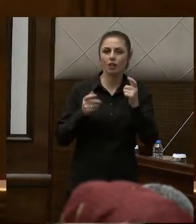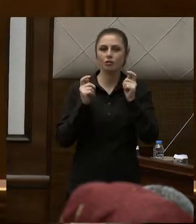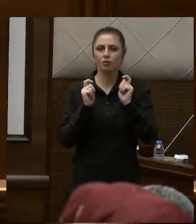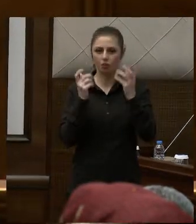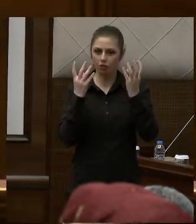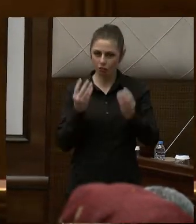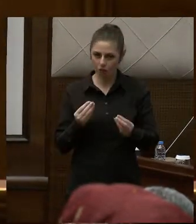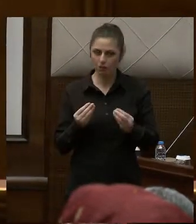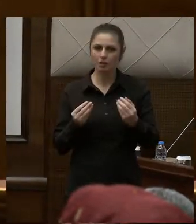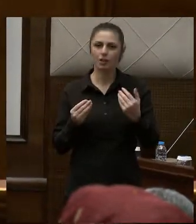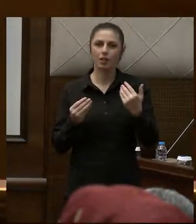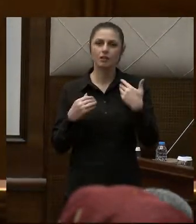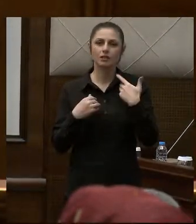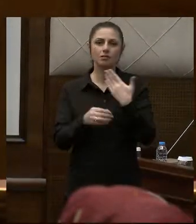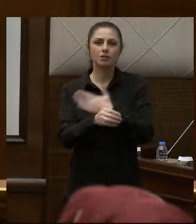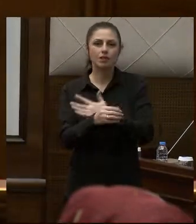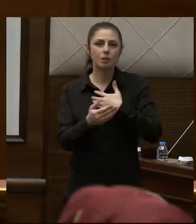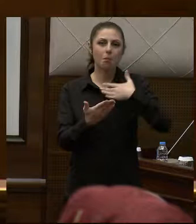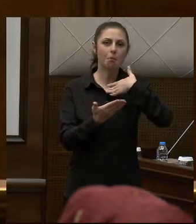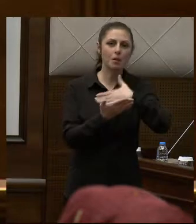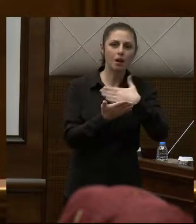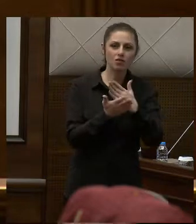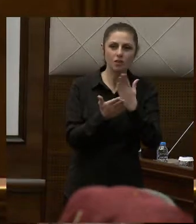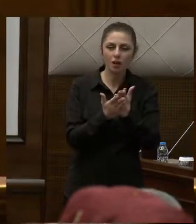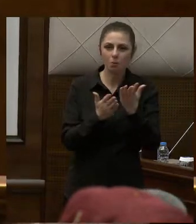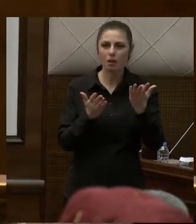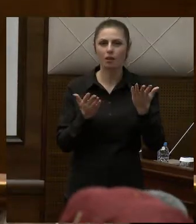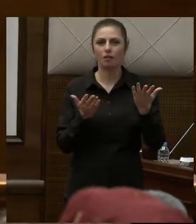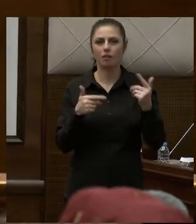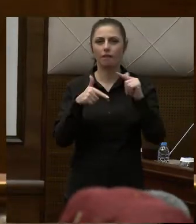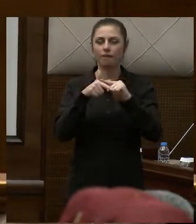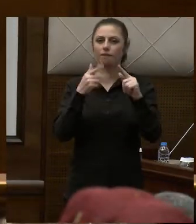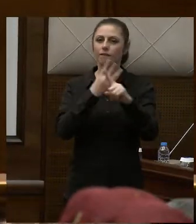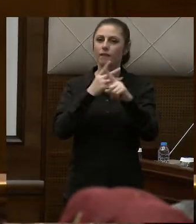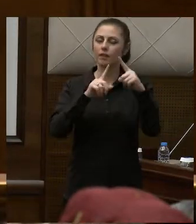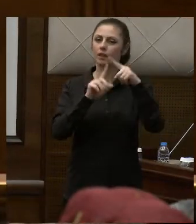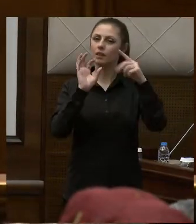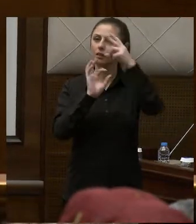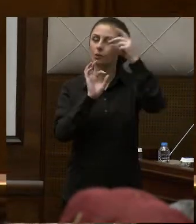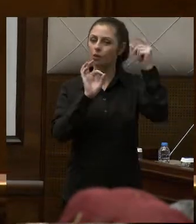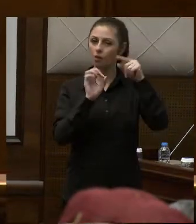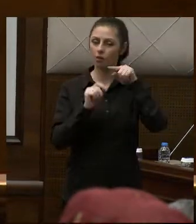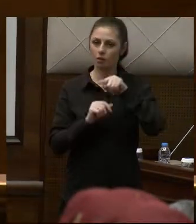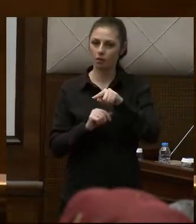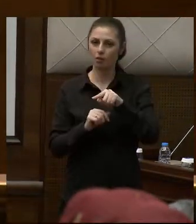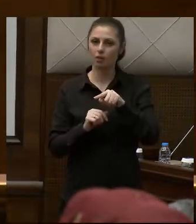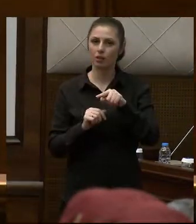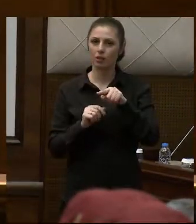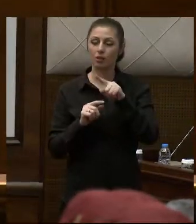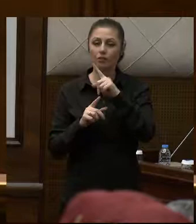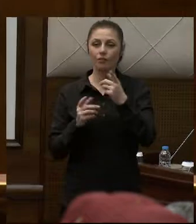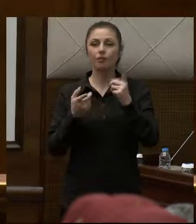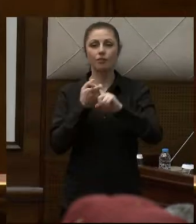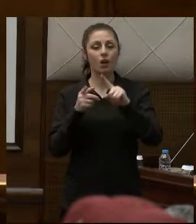Ülkemizi bölüp parçalamaya dönük FETÖ ve onun